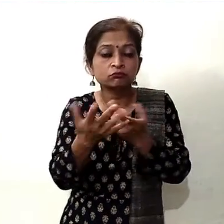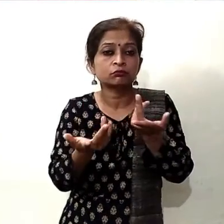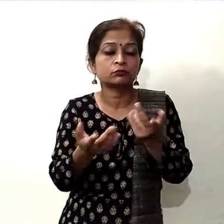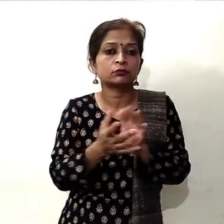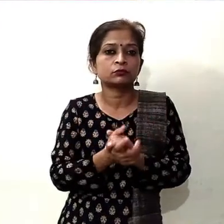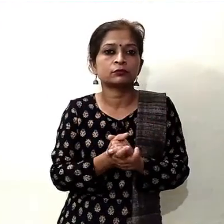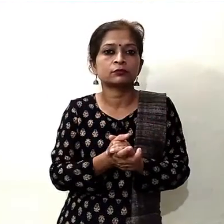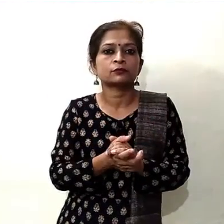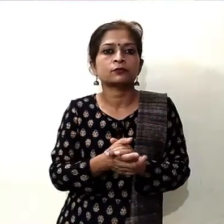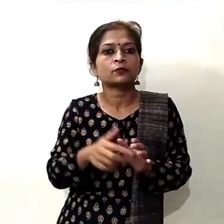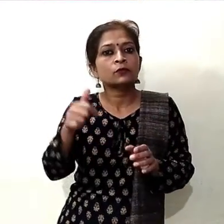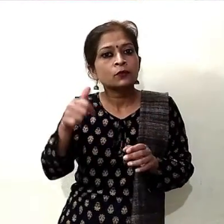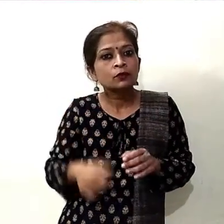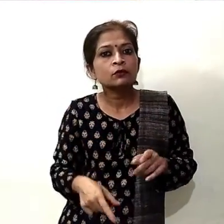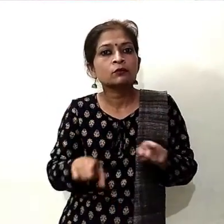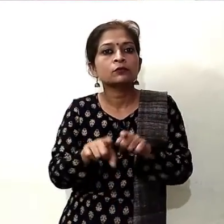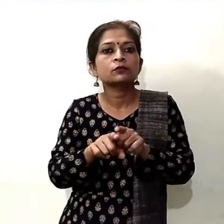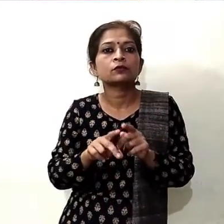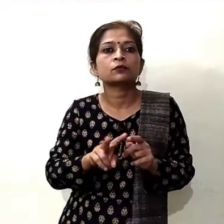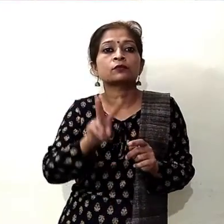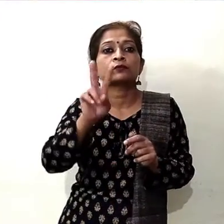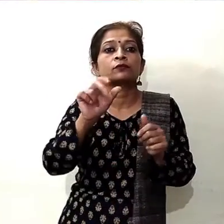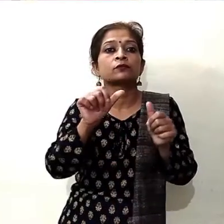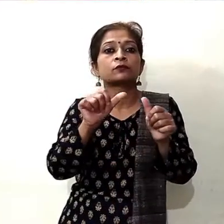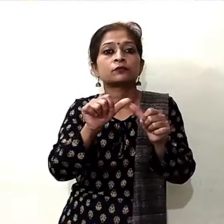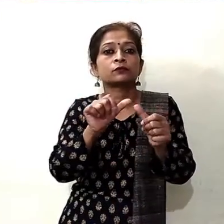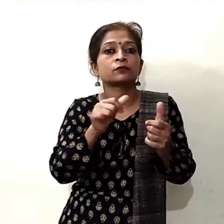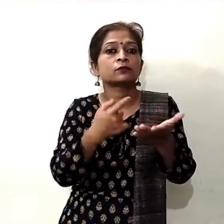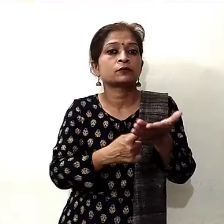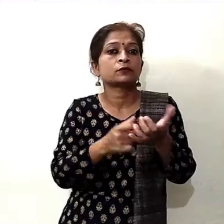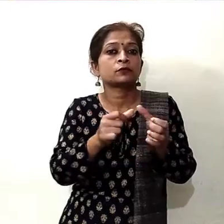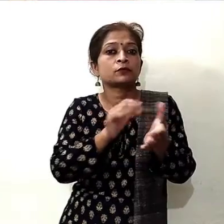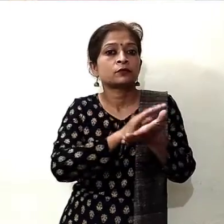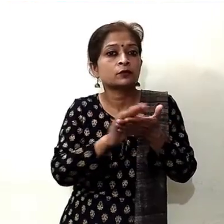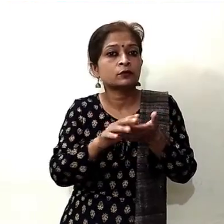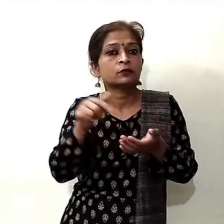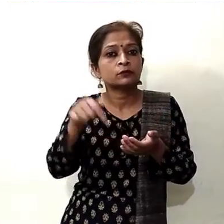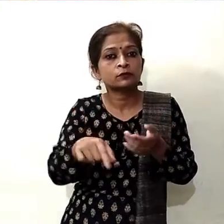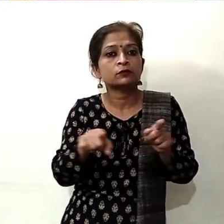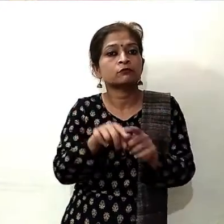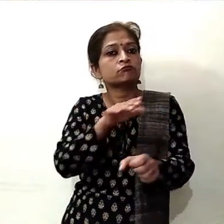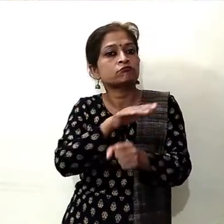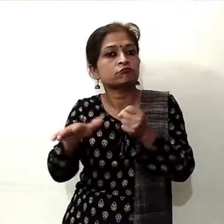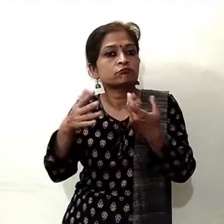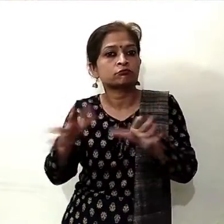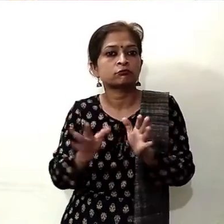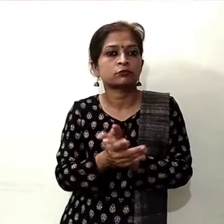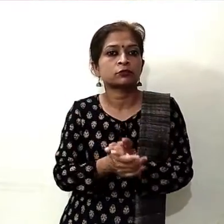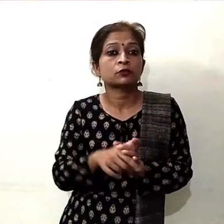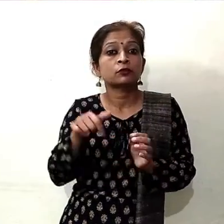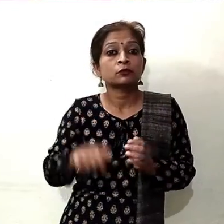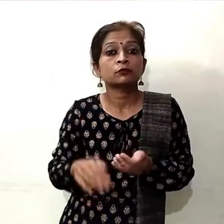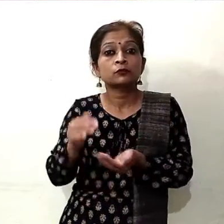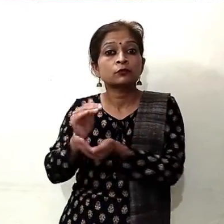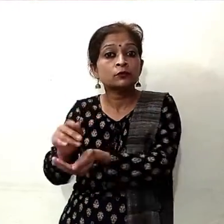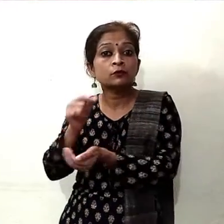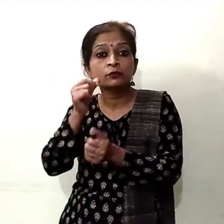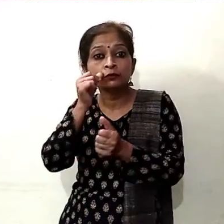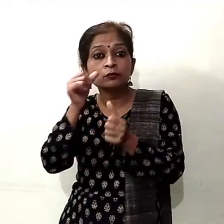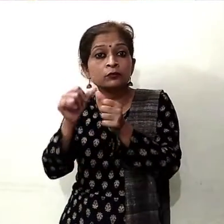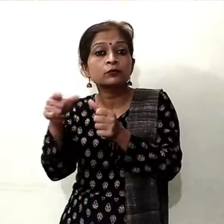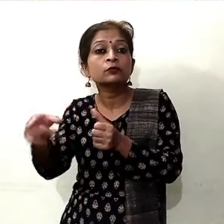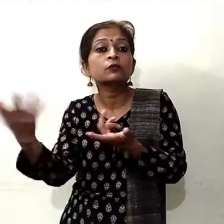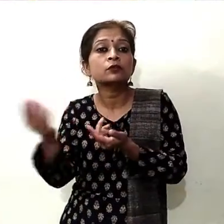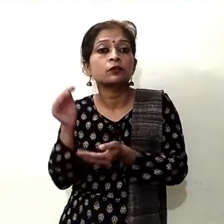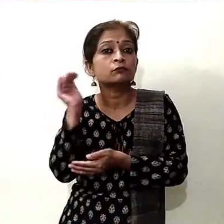तो वराह ने नाश किया। बच्चा था पार्वती शिव का, लेकिन लालन पालन एक असुर के यहाँ हो